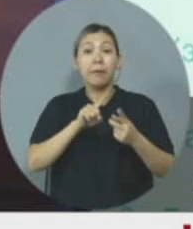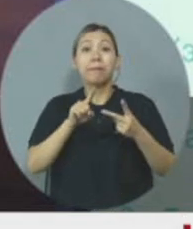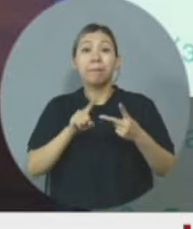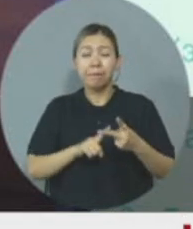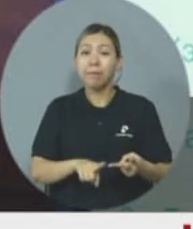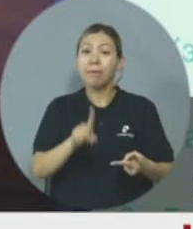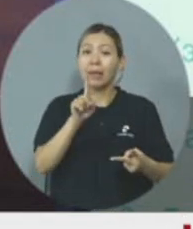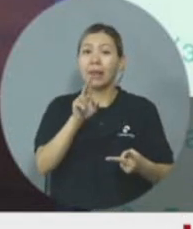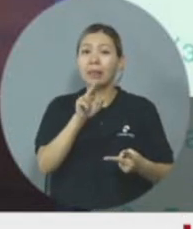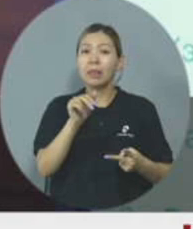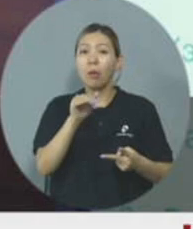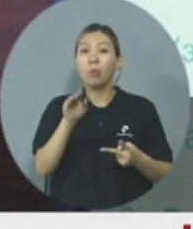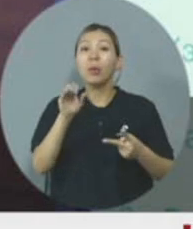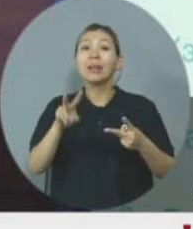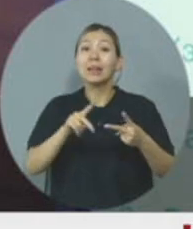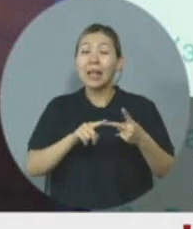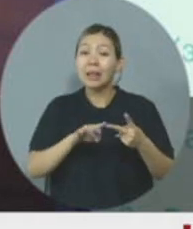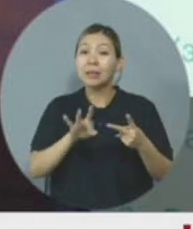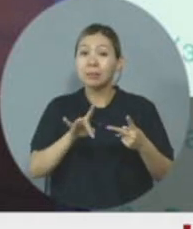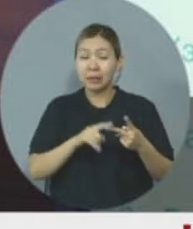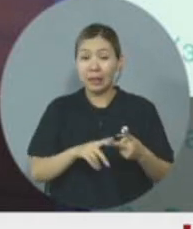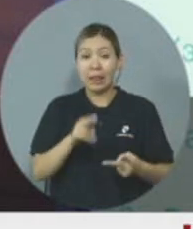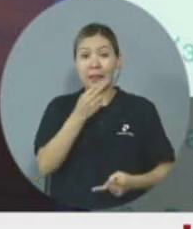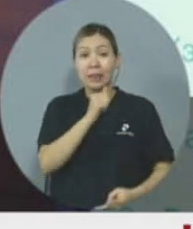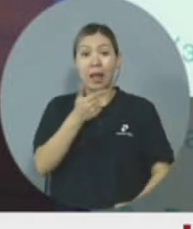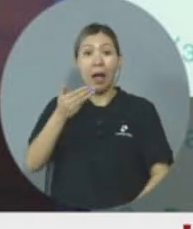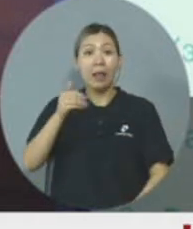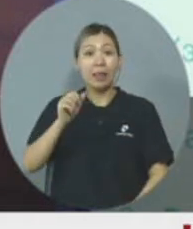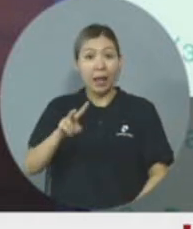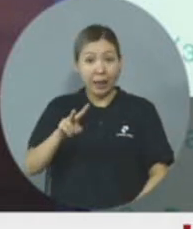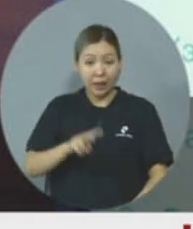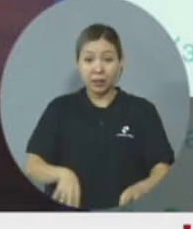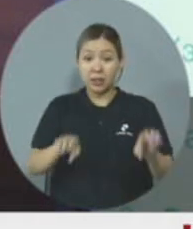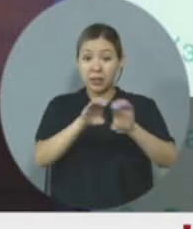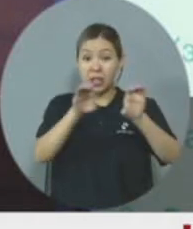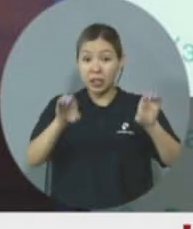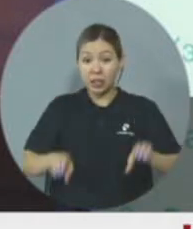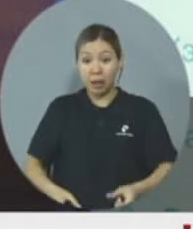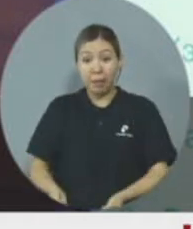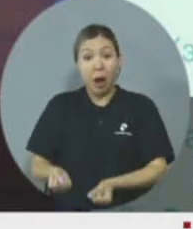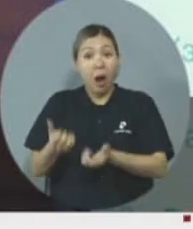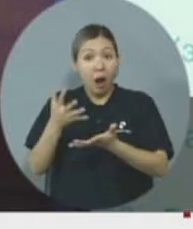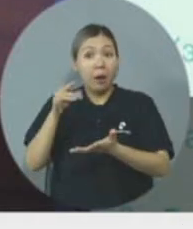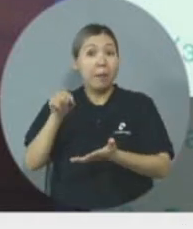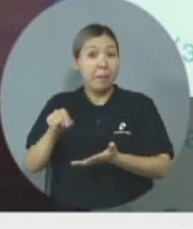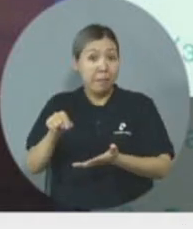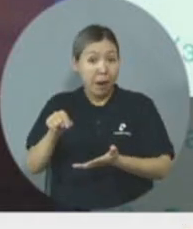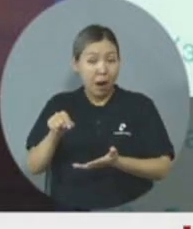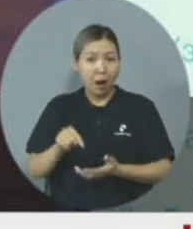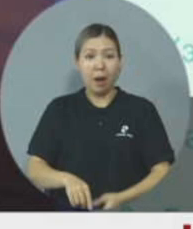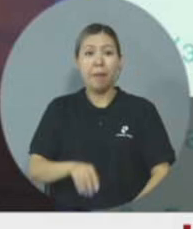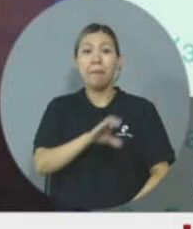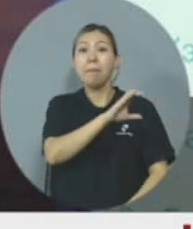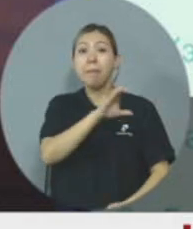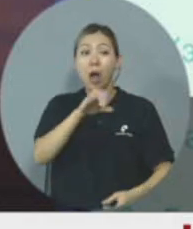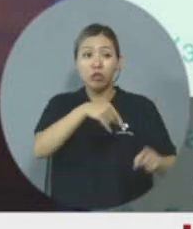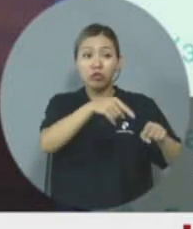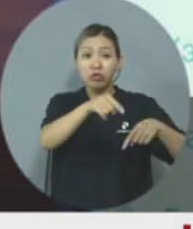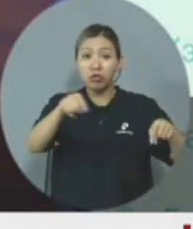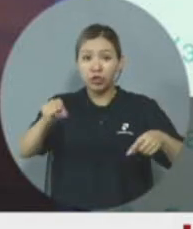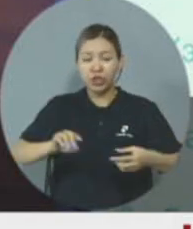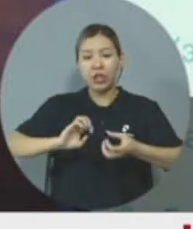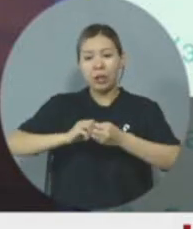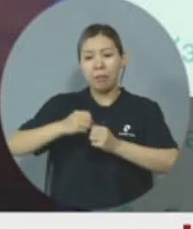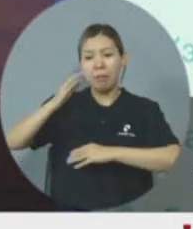нэг давуу тал нь бол юу гэхээр ерөөсөө энэ даатгалын системийг нэвтрүүлснээр энэ аж ахуй нэгж байгууллагуудын хийж байгаа